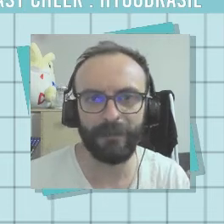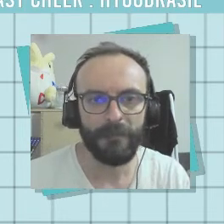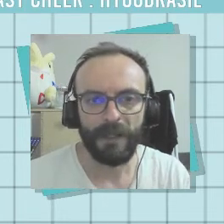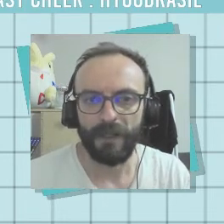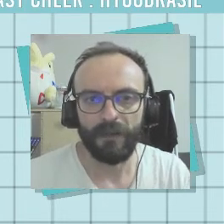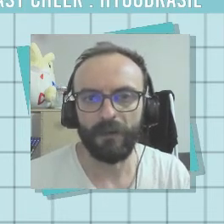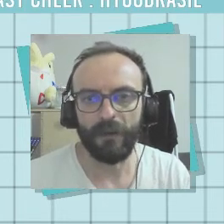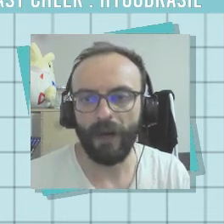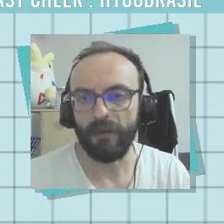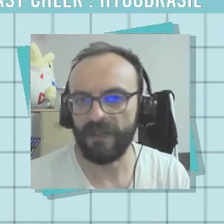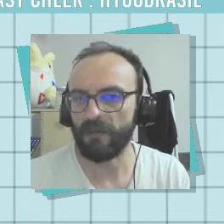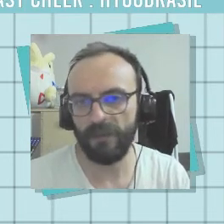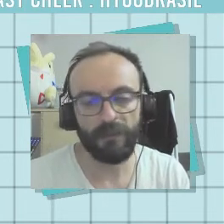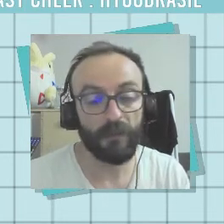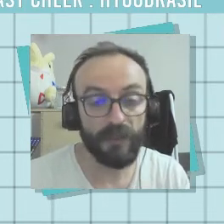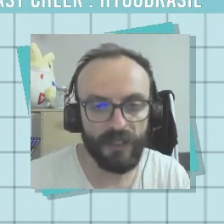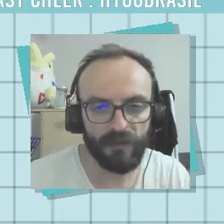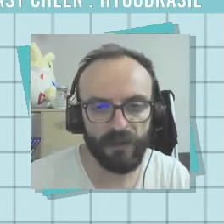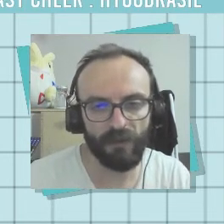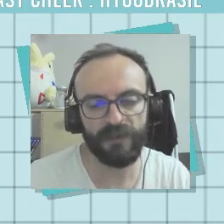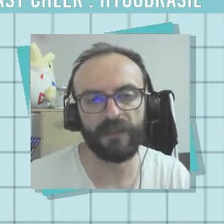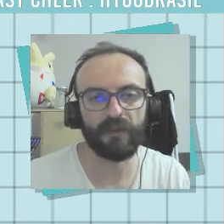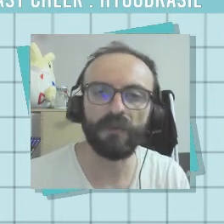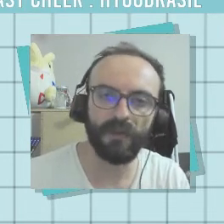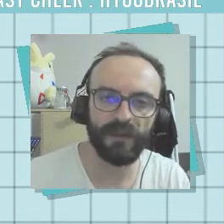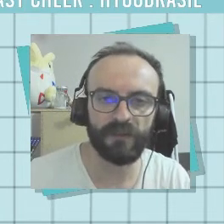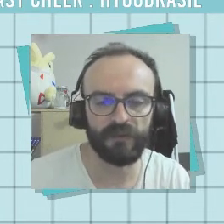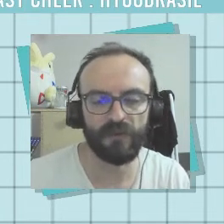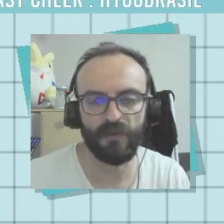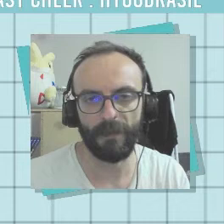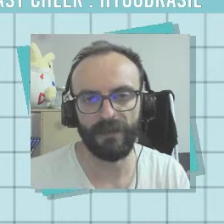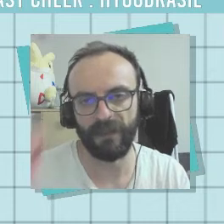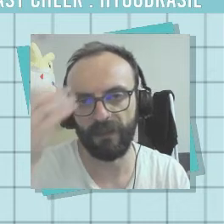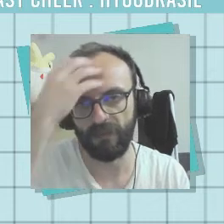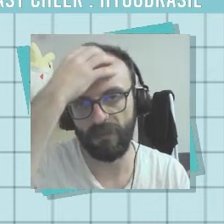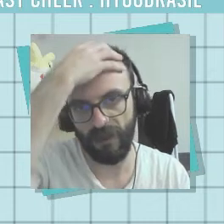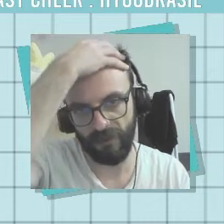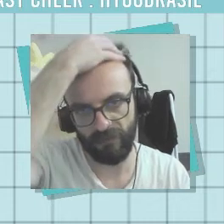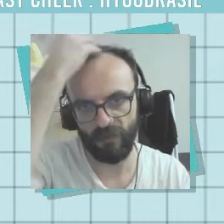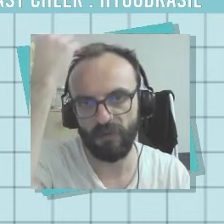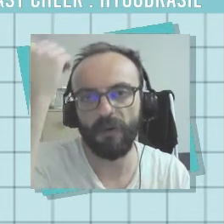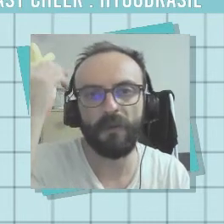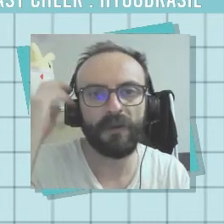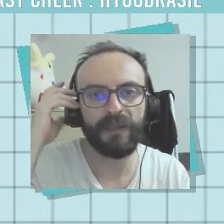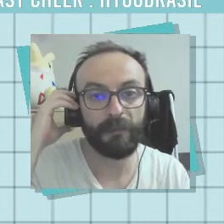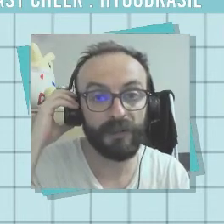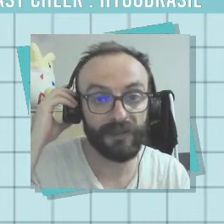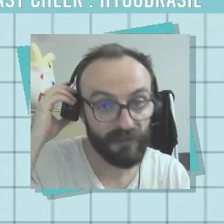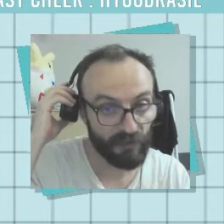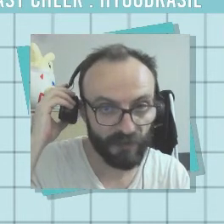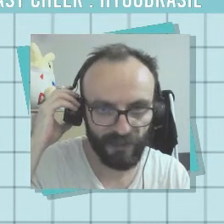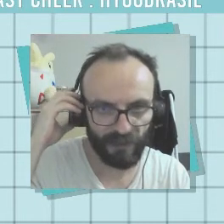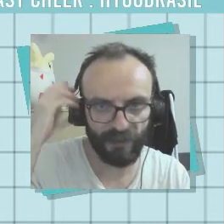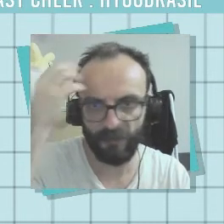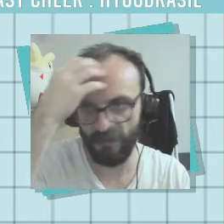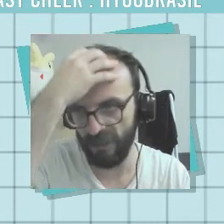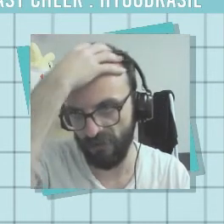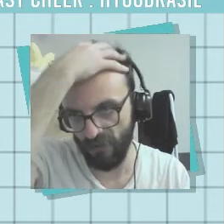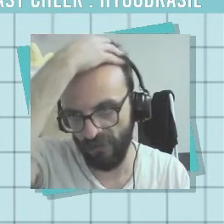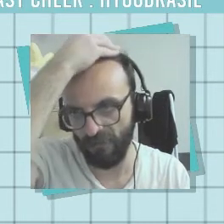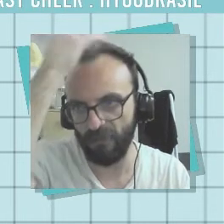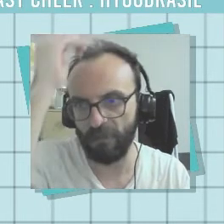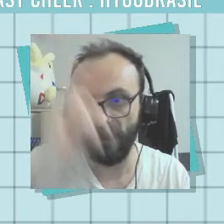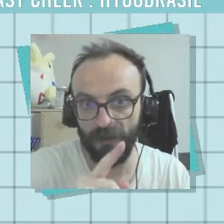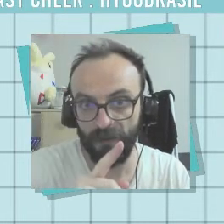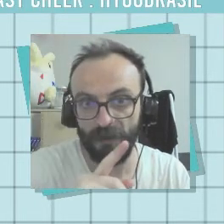Et alors c'est souvent des projets étudiants, c'est des trucs de fin d'études que je vois passer et tout. Voilà, donc je peux comprendre la bonne intention qu'il y a derrière. Comme je dis, je